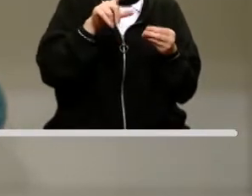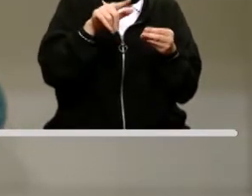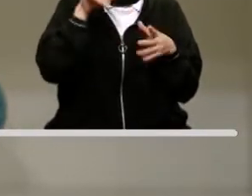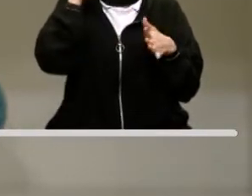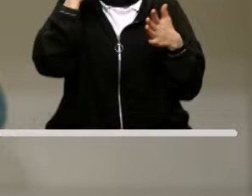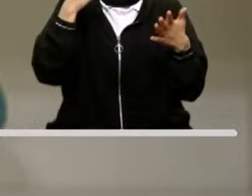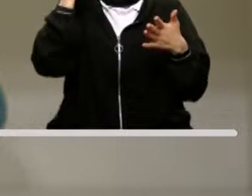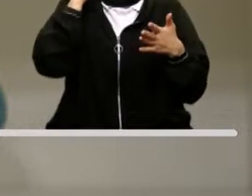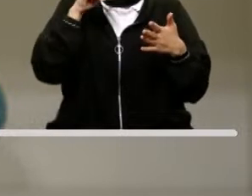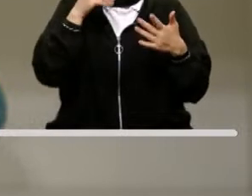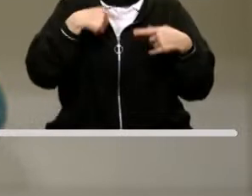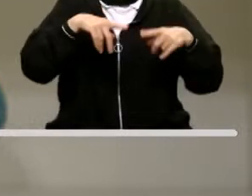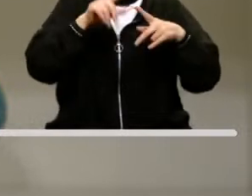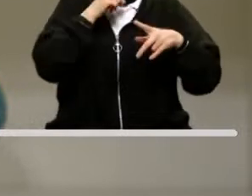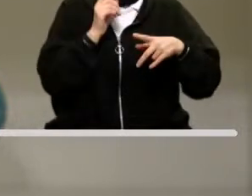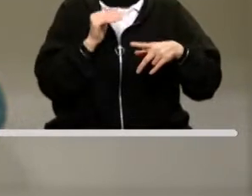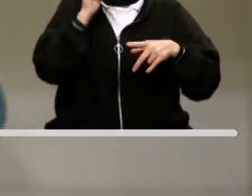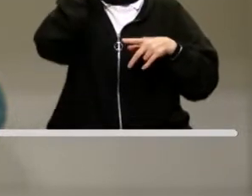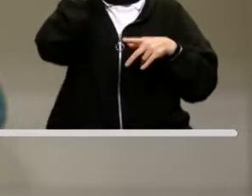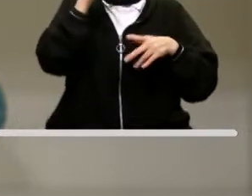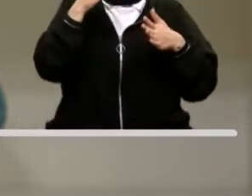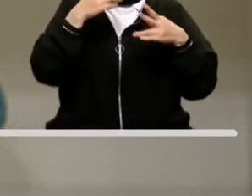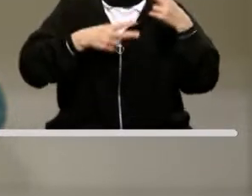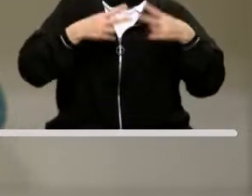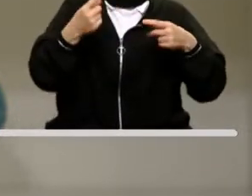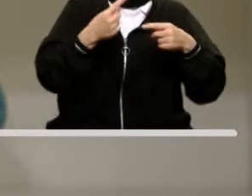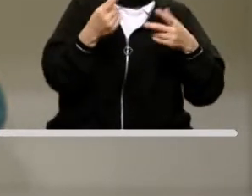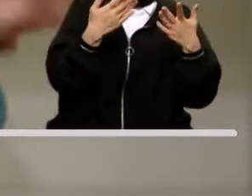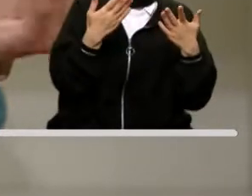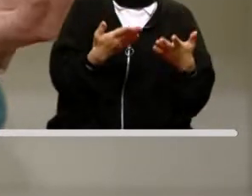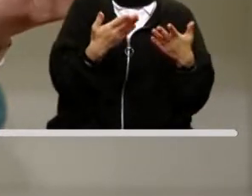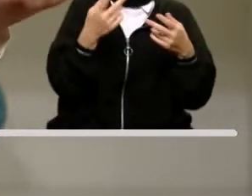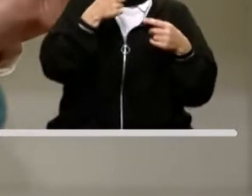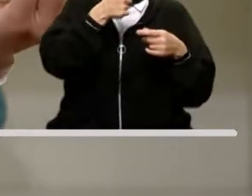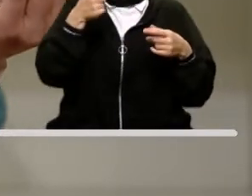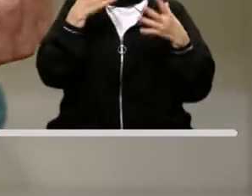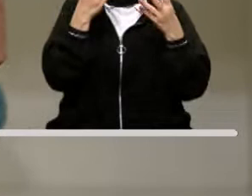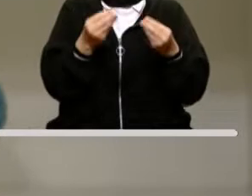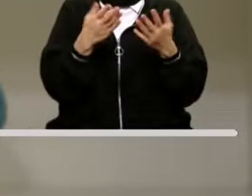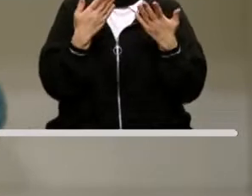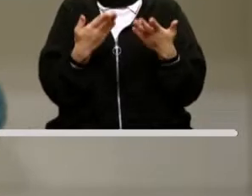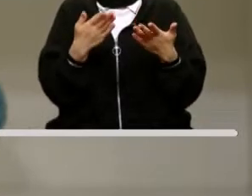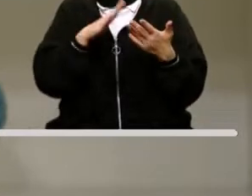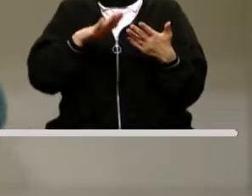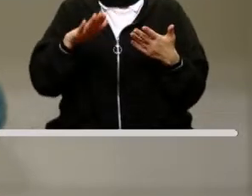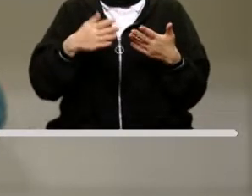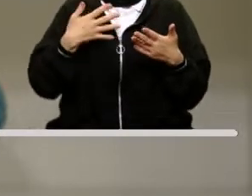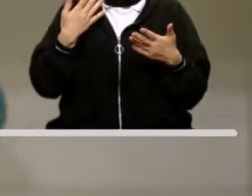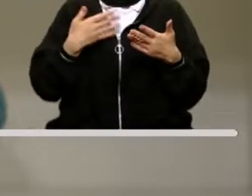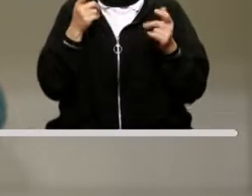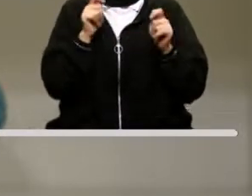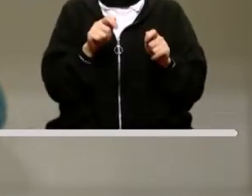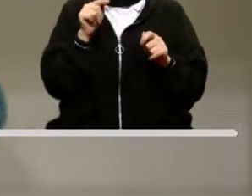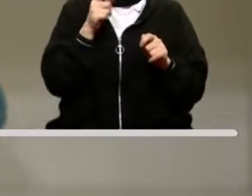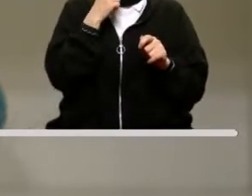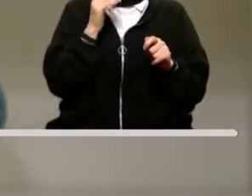biz böyle yetiştikçe bazı şeylerimiz törpüleniyor, baskılanıyor. Aslında çocukluktaki o merakla bizim yetişkinken düşündüğümüz, hissettiğimiz